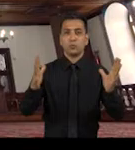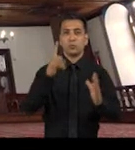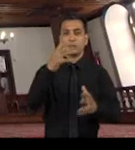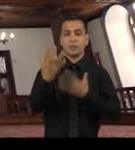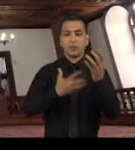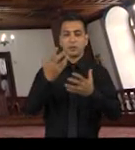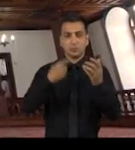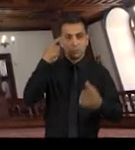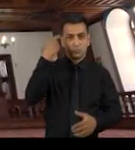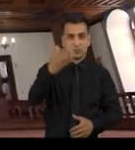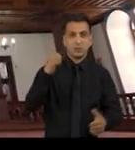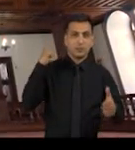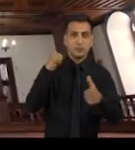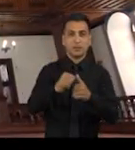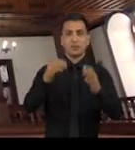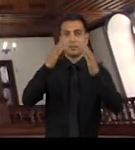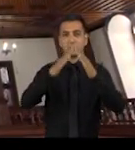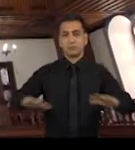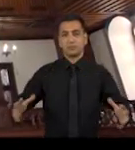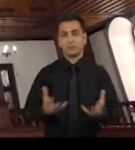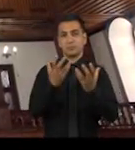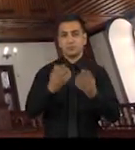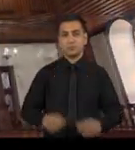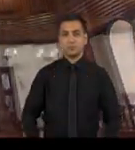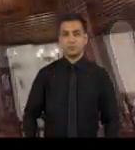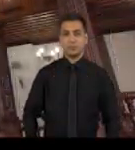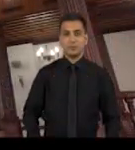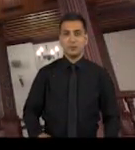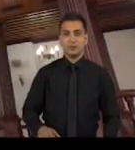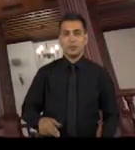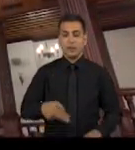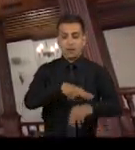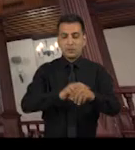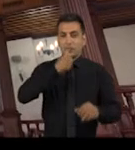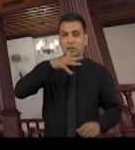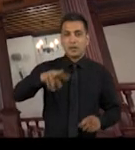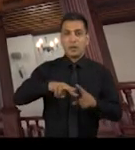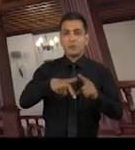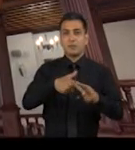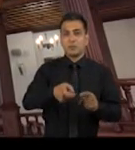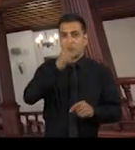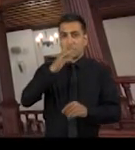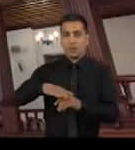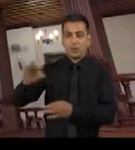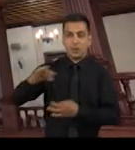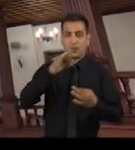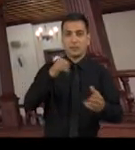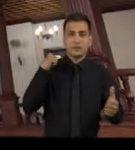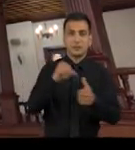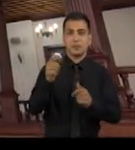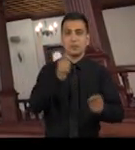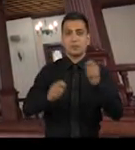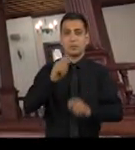bir yangın sonucu tekrar yanmıştır. Kaptanı Derya Ahmet Fevzi Paşa tarafından yeniden